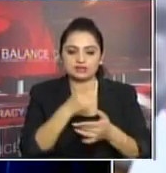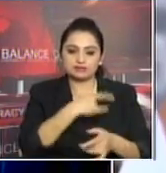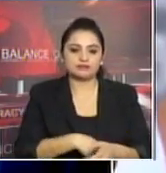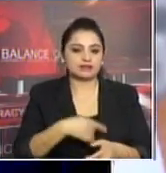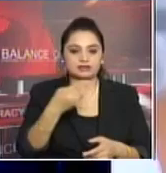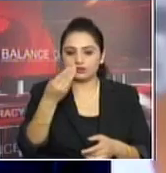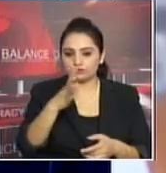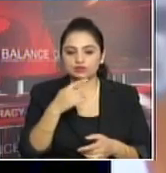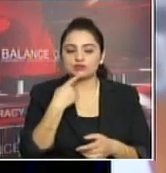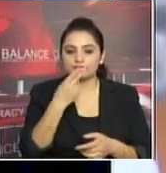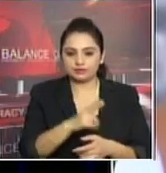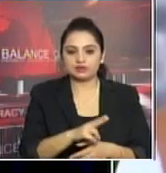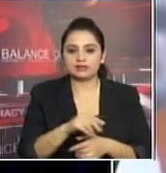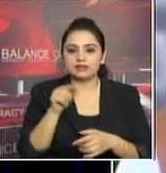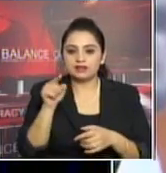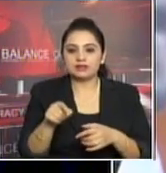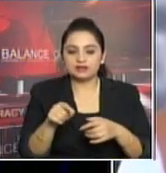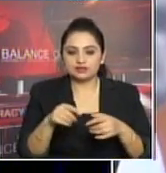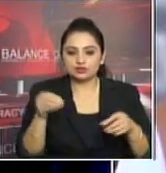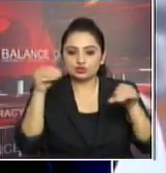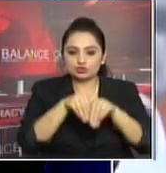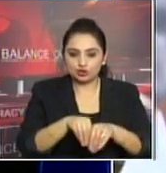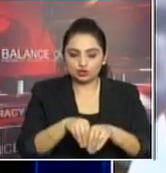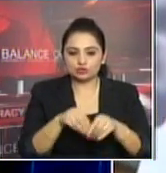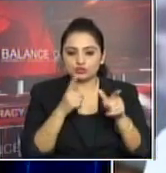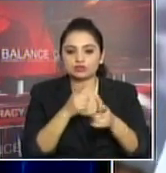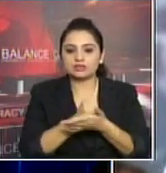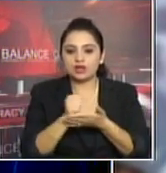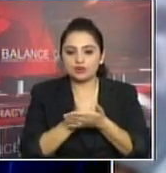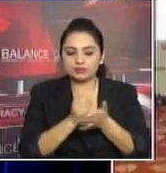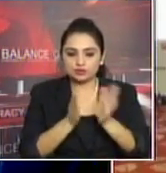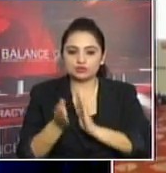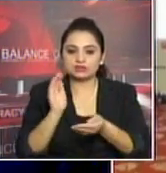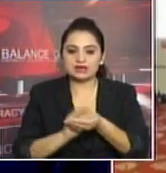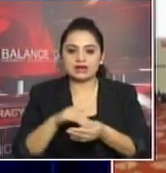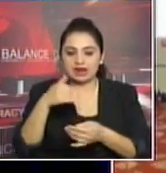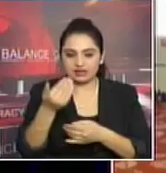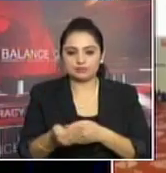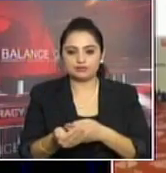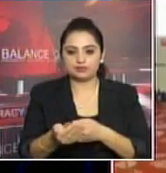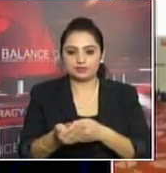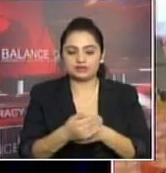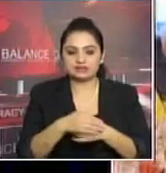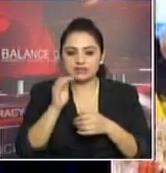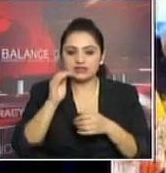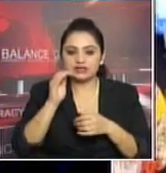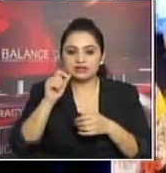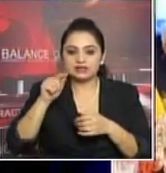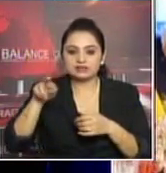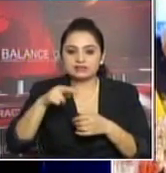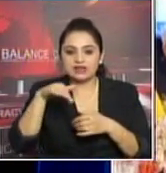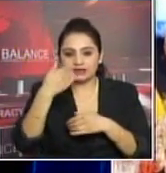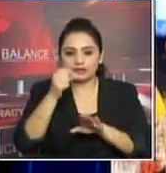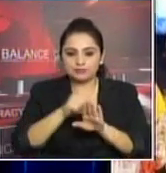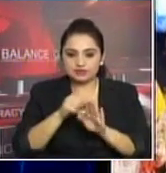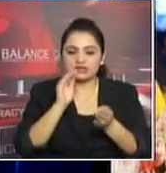बिमस्टेक सम्मेलनमै संयुक्त सैन्य अभ्यासको योजना राखेपछि भारतले सार्कलाई पछाडि पारेर बिमस्टेकलाई अगाडि ल्याउनुप्रति आशंका समेत पैदा